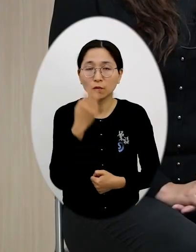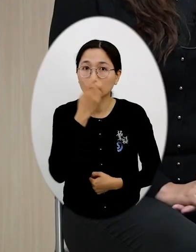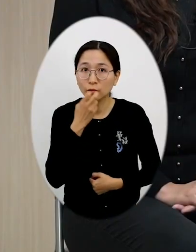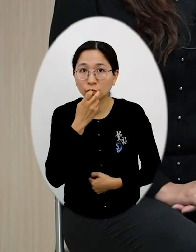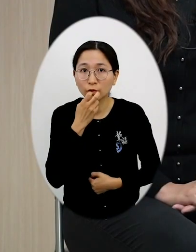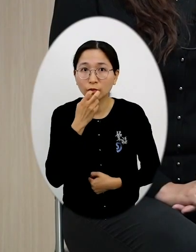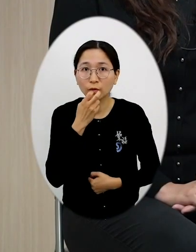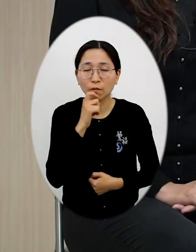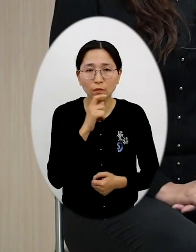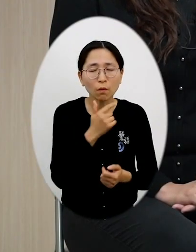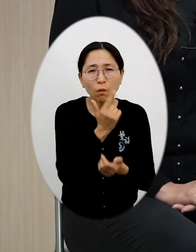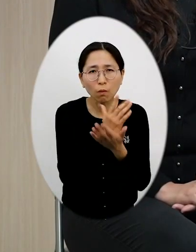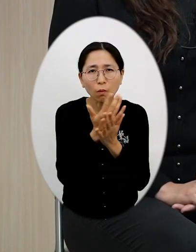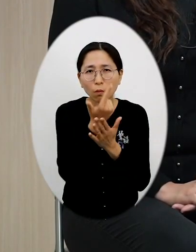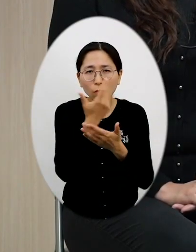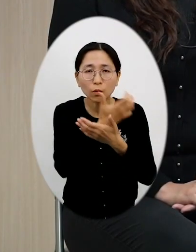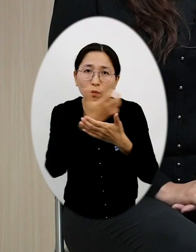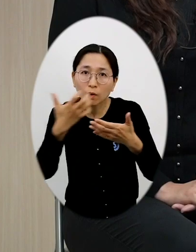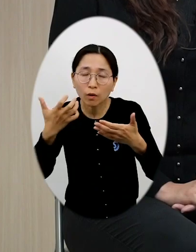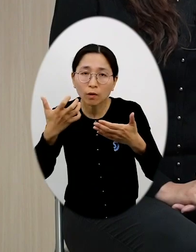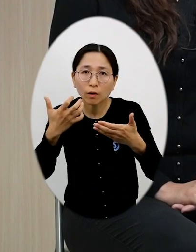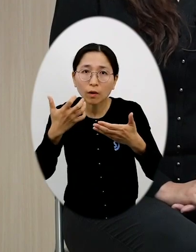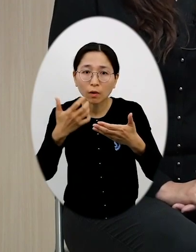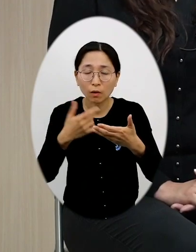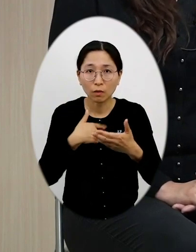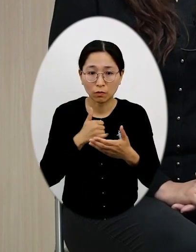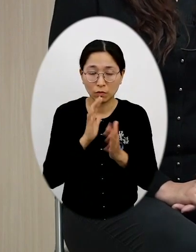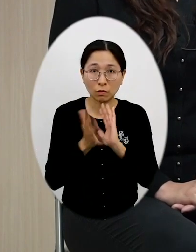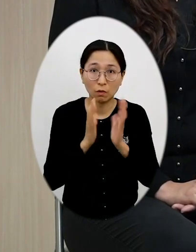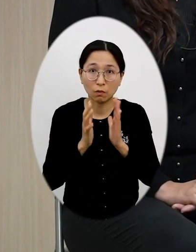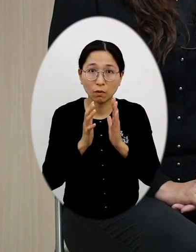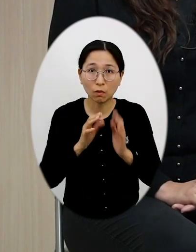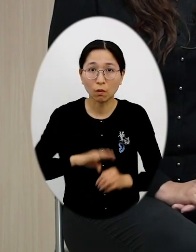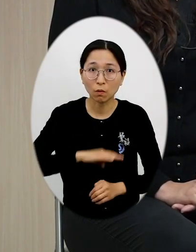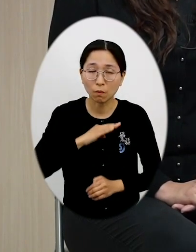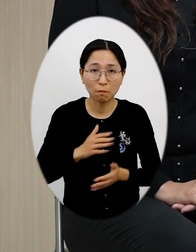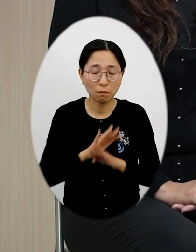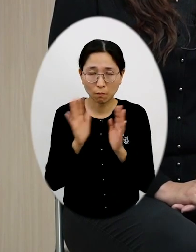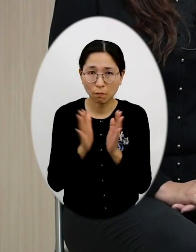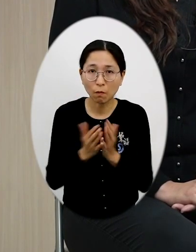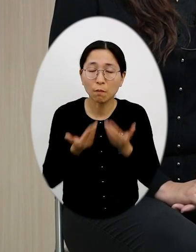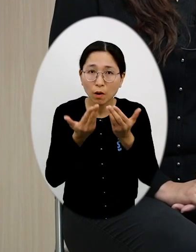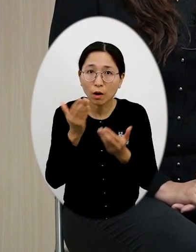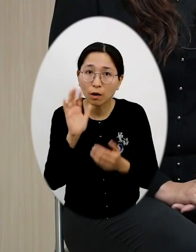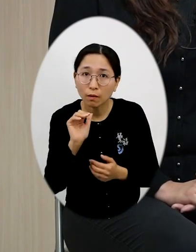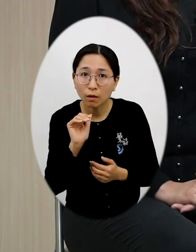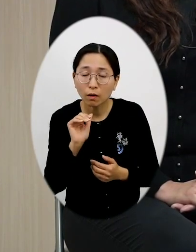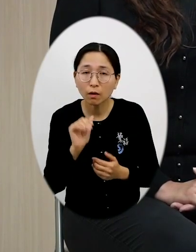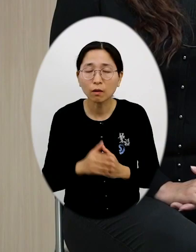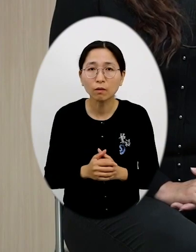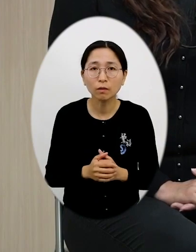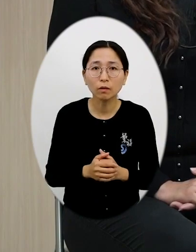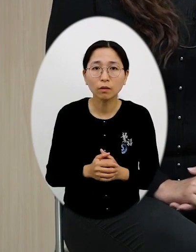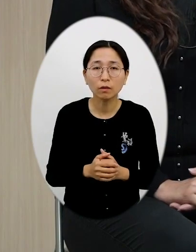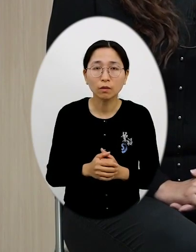其實一個語言裏面咧，即係有咁多種詞匯喺度，係咪真係我個手部動作足夠表達曬咁多個意思